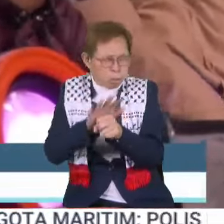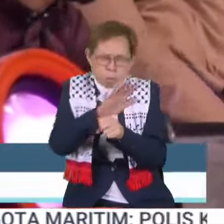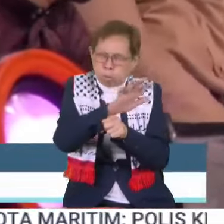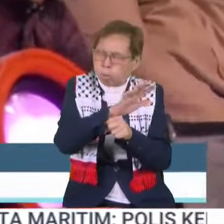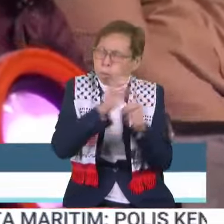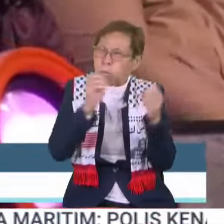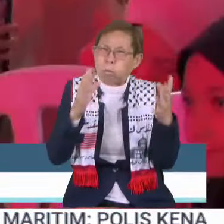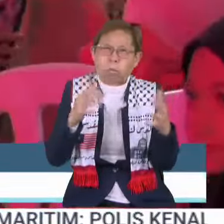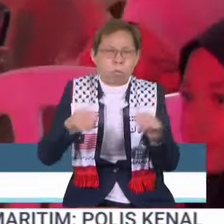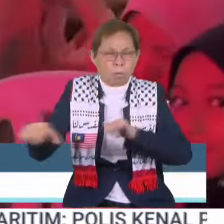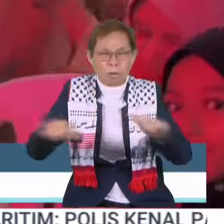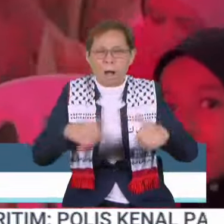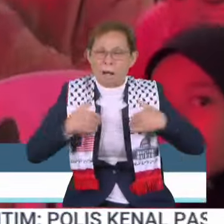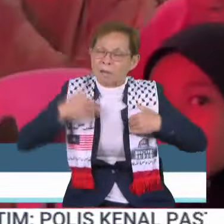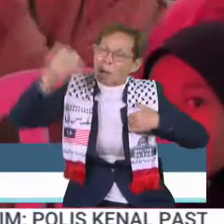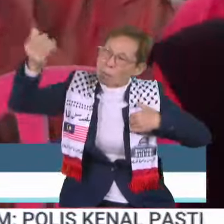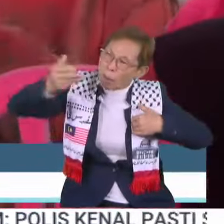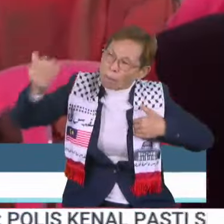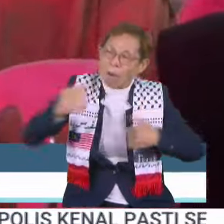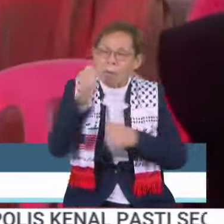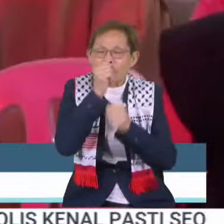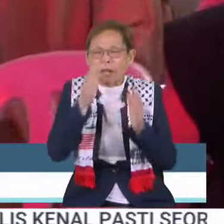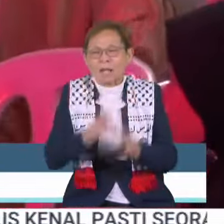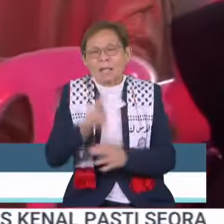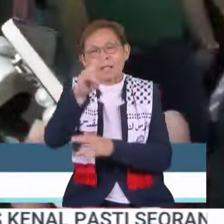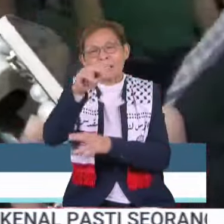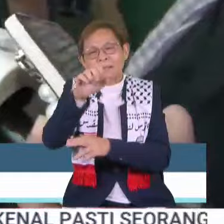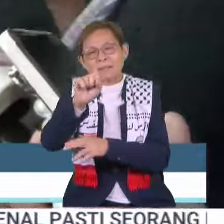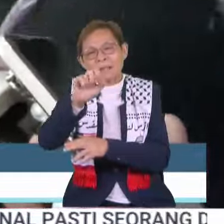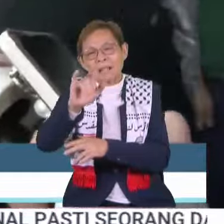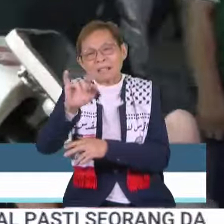ceramah, ada jemput kumpulan penyanyi, nasyid apa semua.